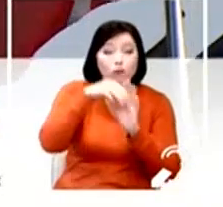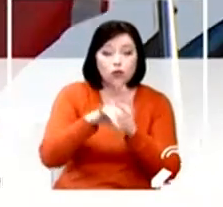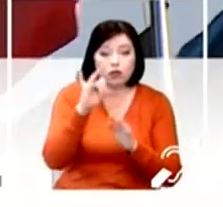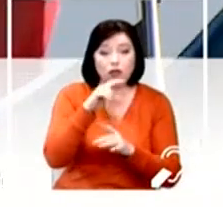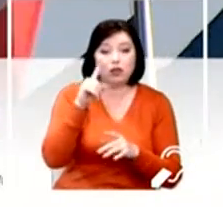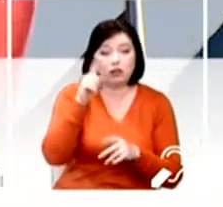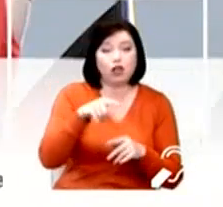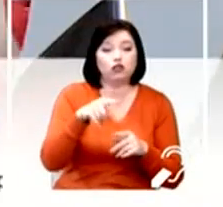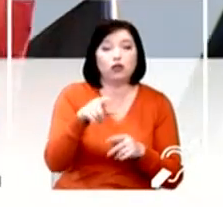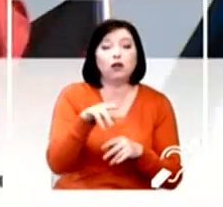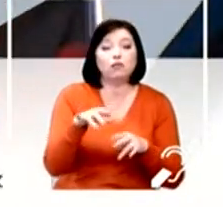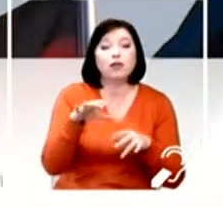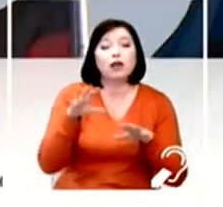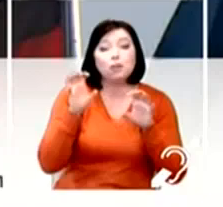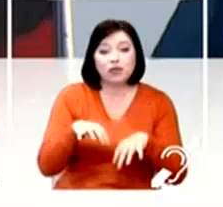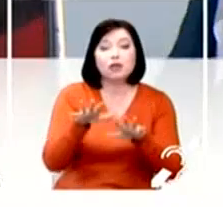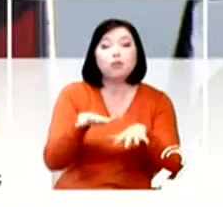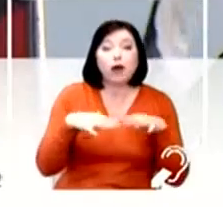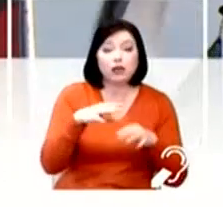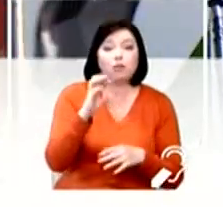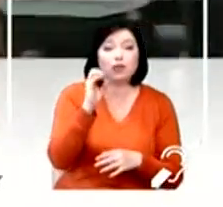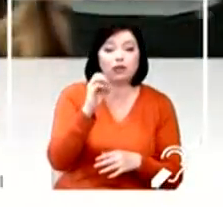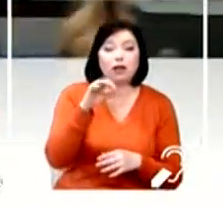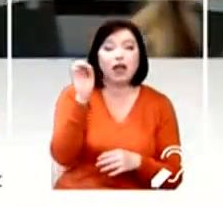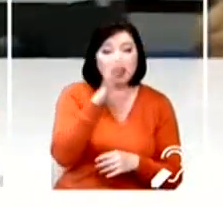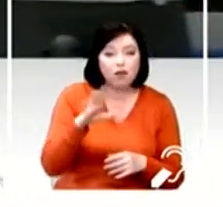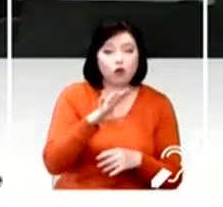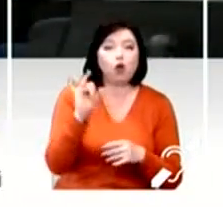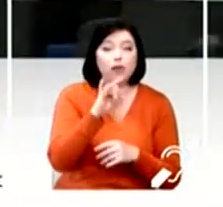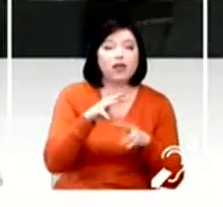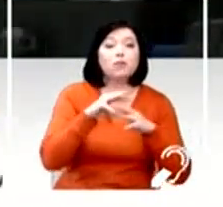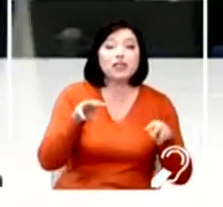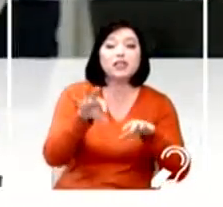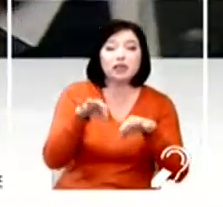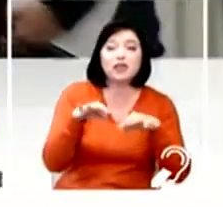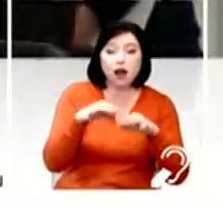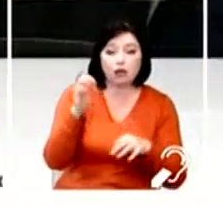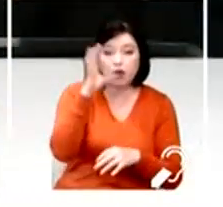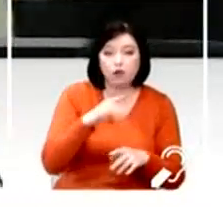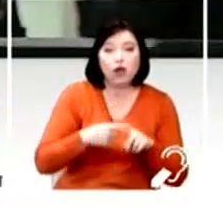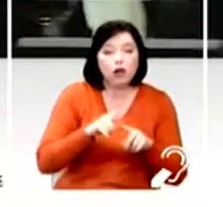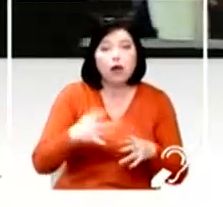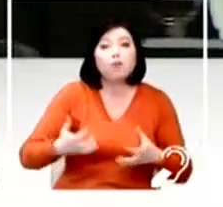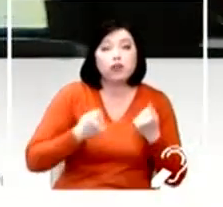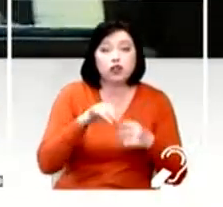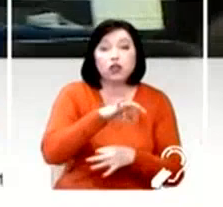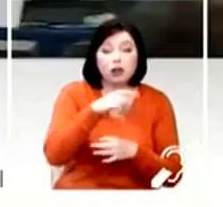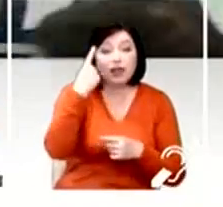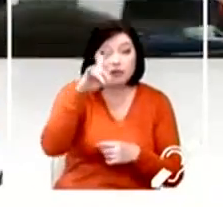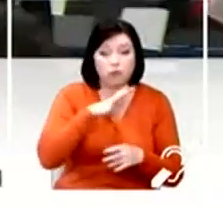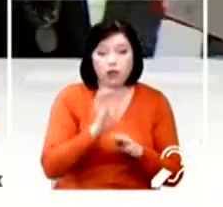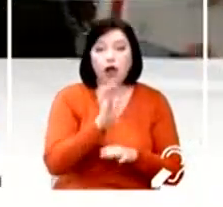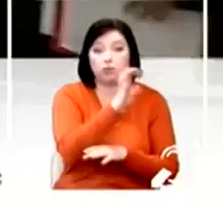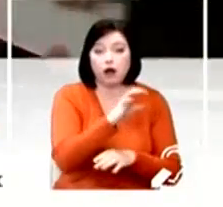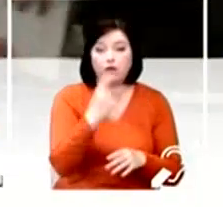Parlamentului European Roberta Metsola și comisarul european pentru transport. O solicitare pentru susținerea inițiativei a fost trimisă